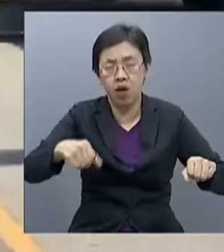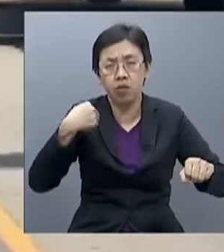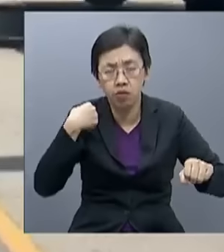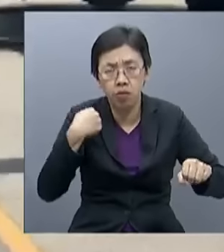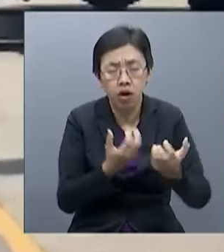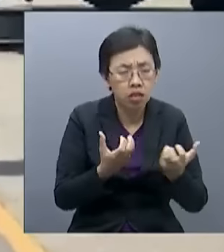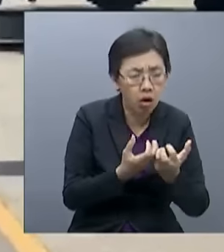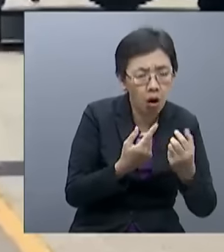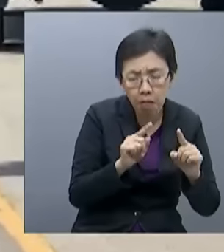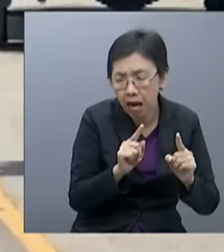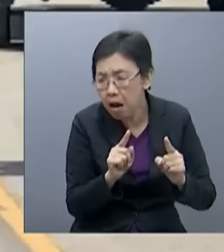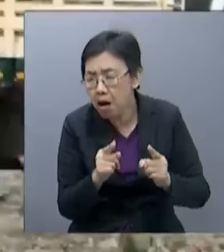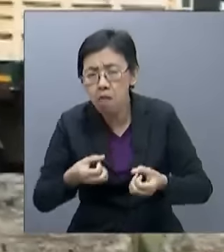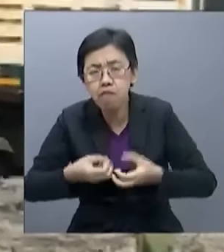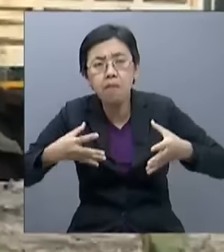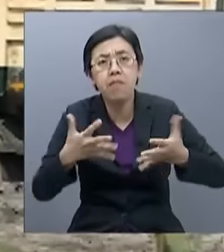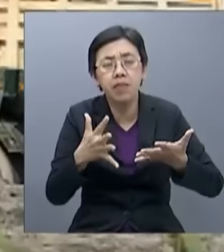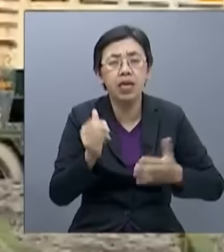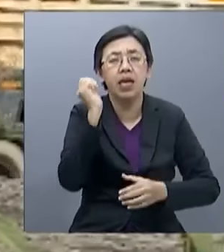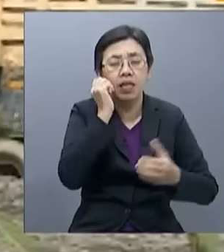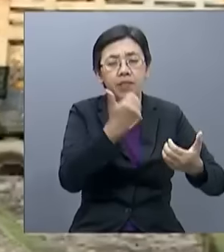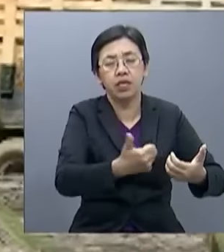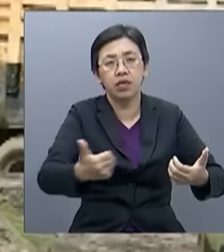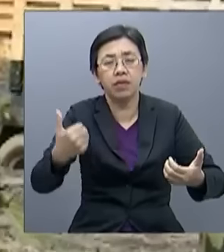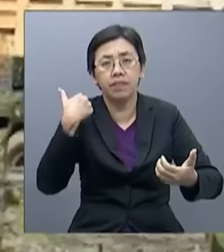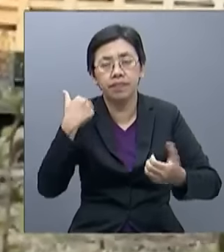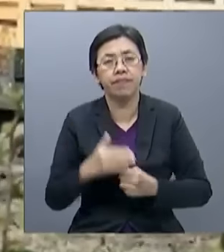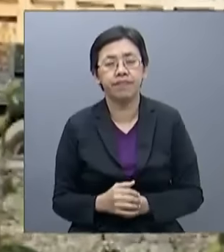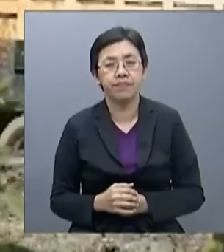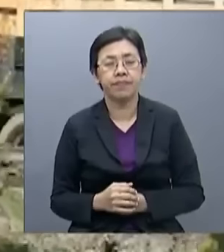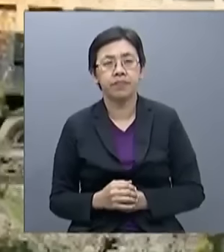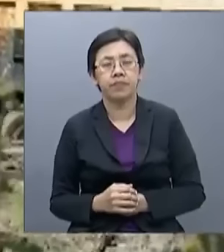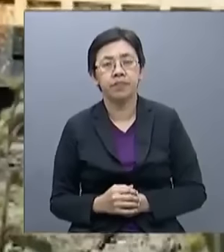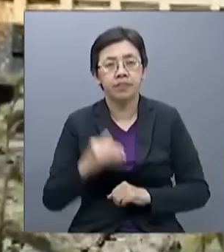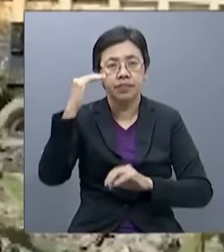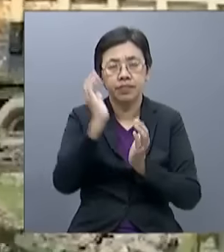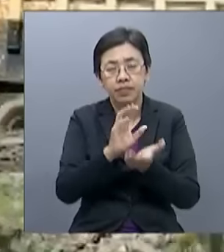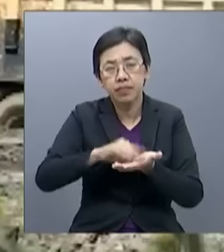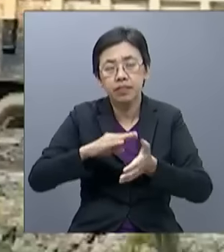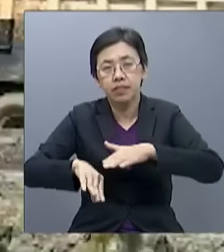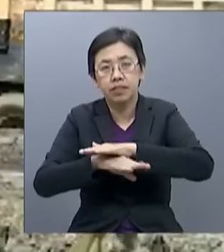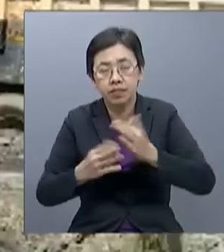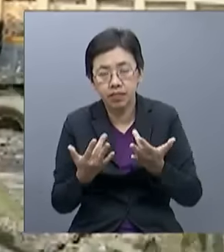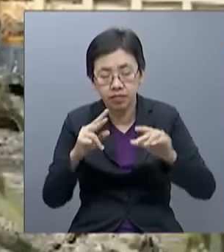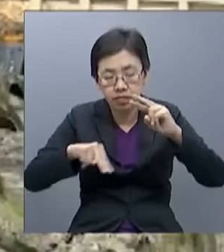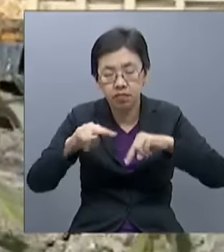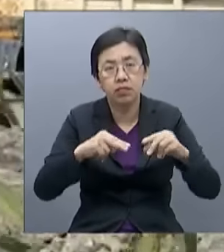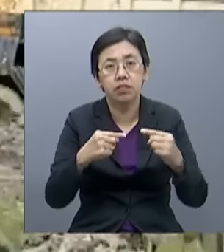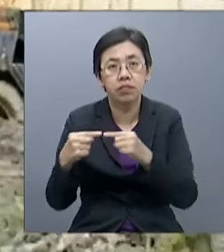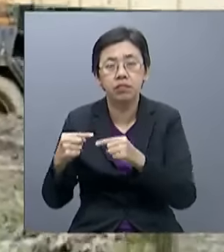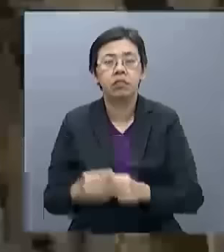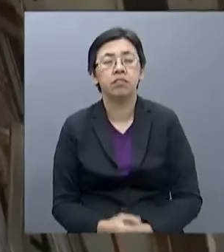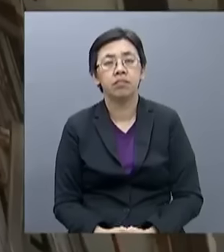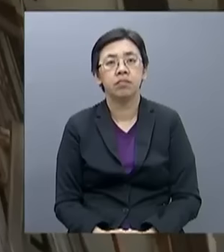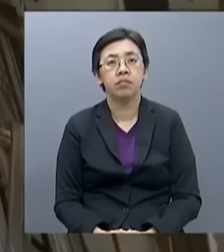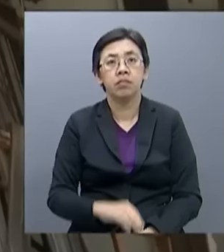สิ่งแปลกปลอมที่เป็นระเบิดแสวงเครื่องซุกซ่อนค่ะเจ้าหน้าที่จึงได้เก็บลายนิ้วมือแฝงเพื่อตรวจสอบค่ะและภาพที่คุ